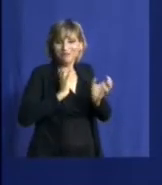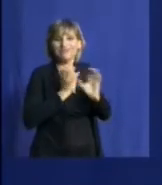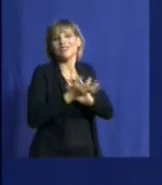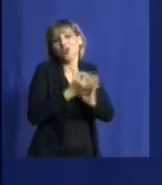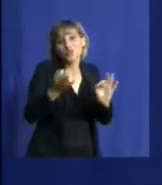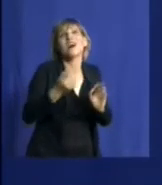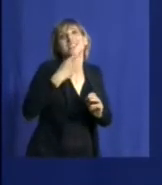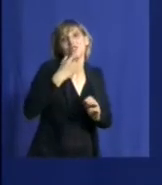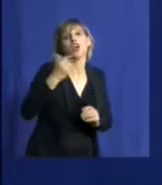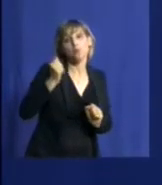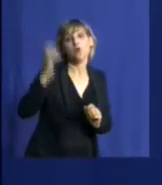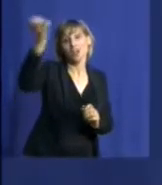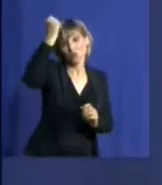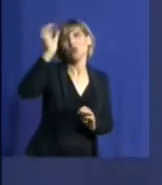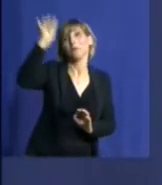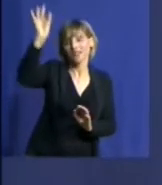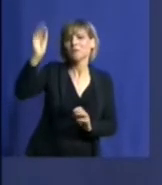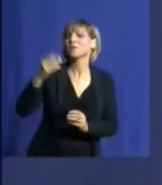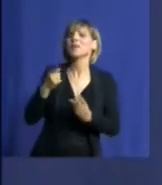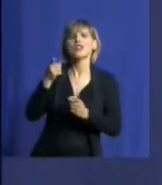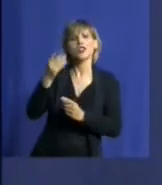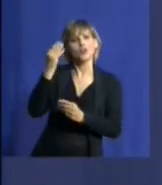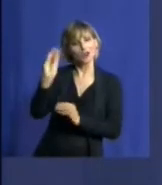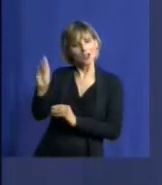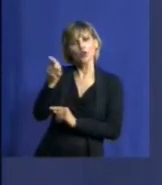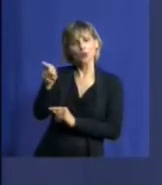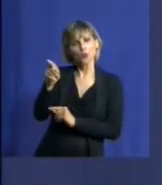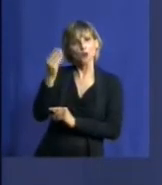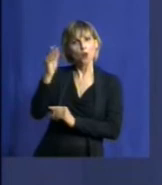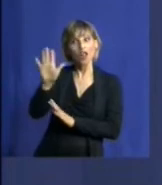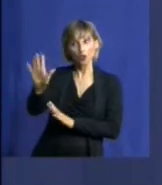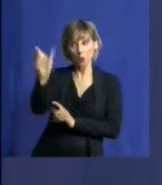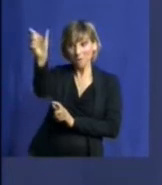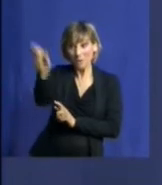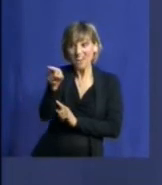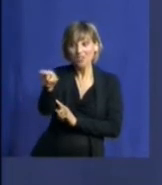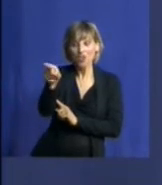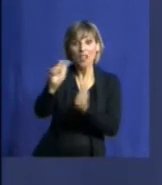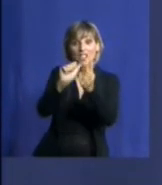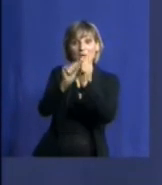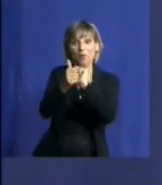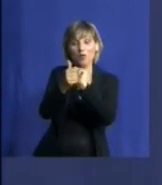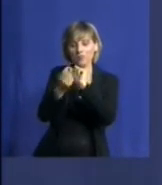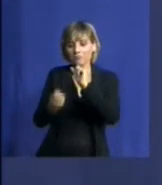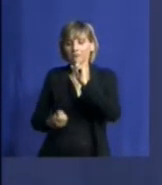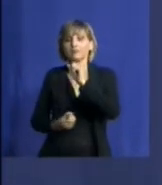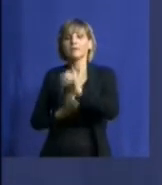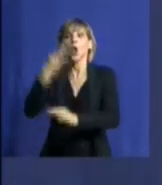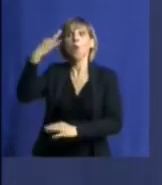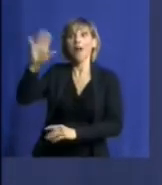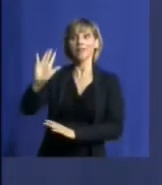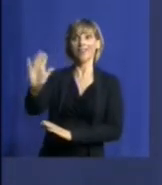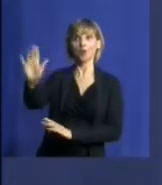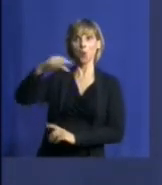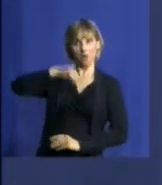aspirazioni. E quanto invece in te lo sport ha fatto emergere le tue qualità interiori che tu